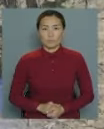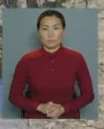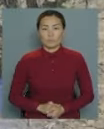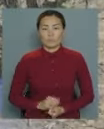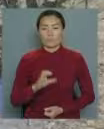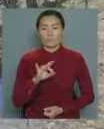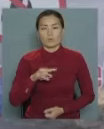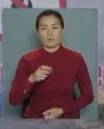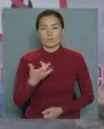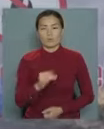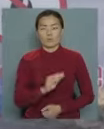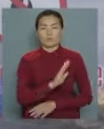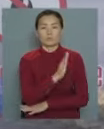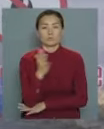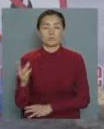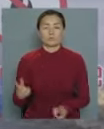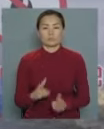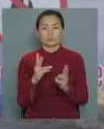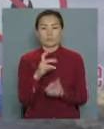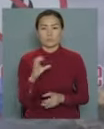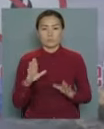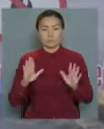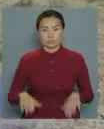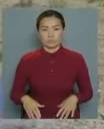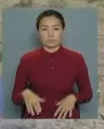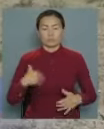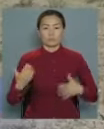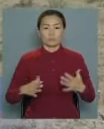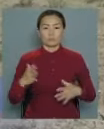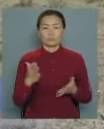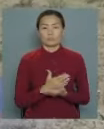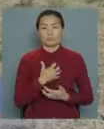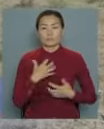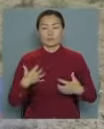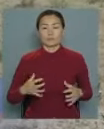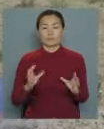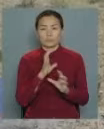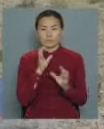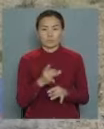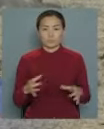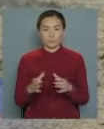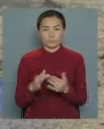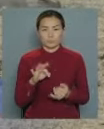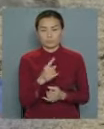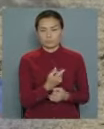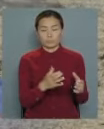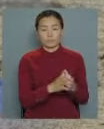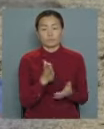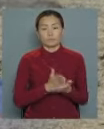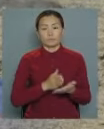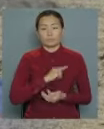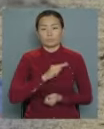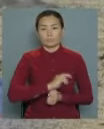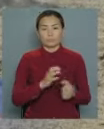Сартоғай ауылы маңындағы дала өрті өрши түсіп, орман алқабына қарай бет алды. Орман және жануарлар дүниесін қорғау мекемесі мен өрт сөндіру бөлімі қызметінің